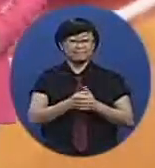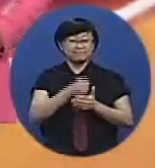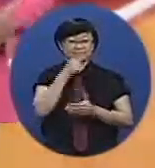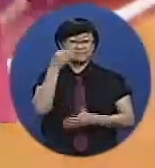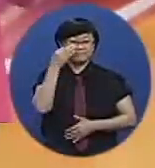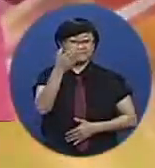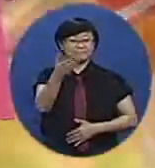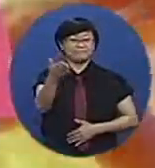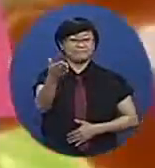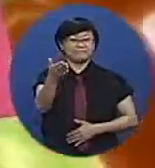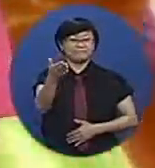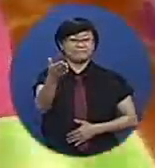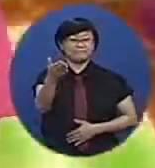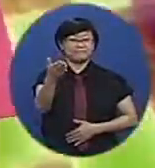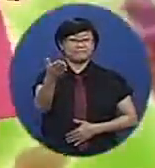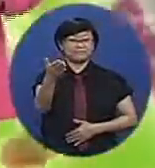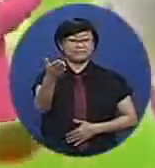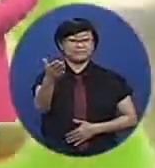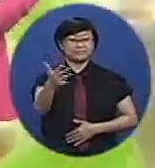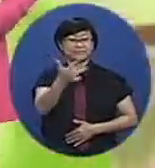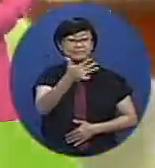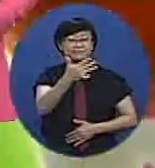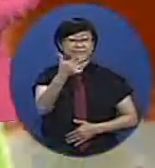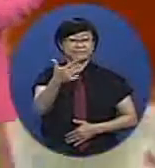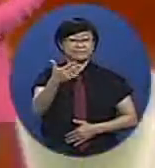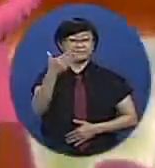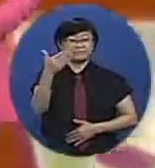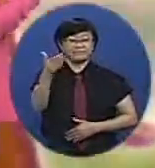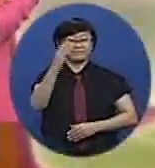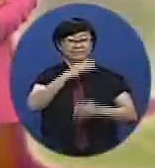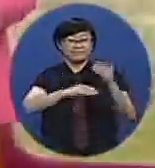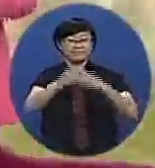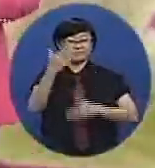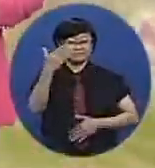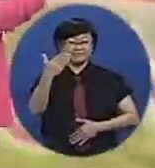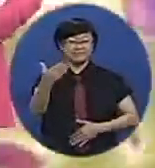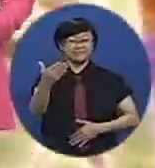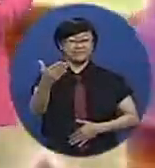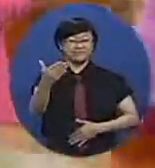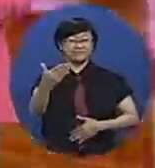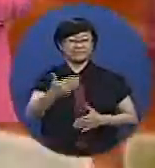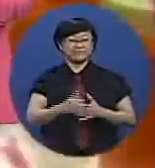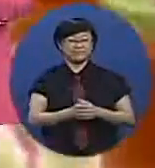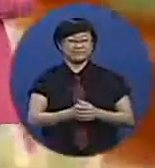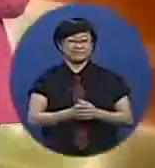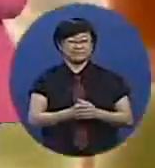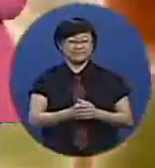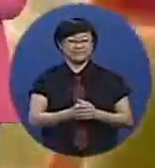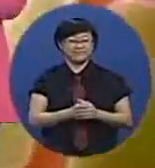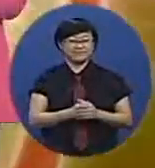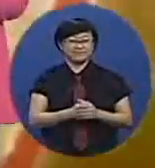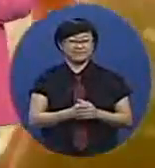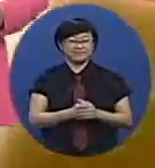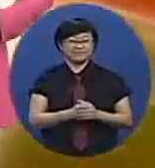점수 주세요. 주세요? 8점 9점 보너스 9점입니다.